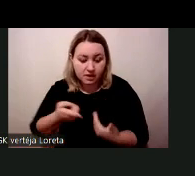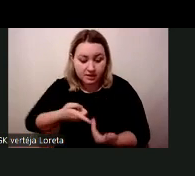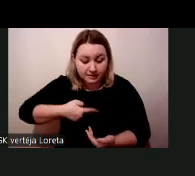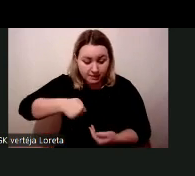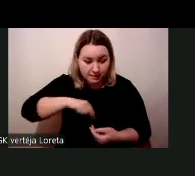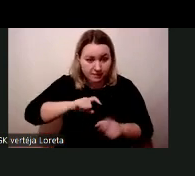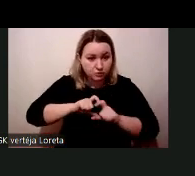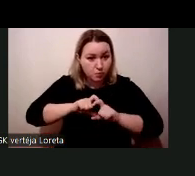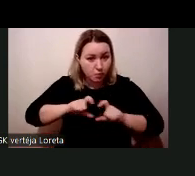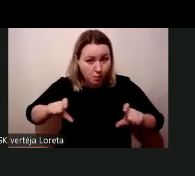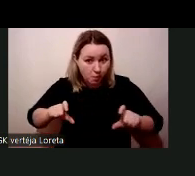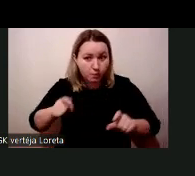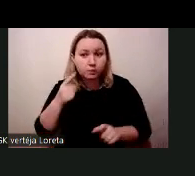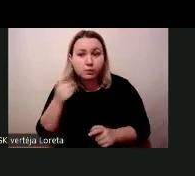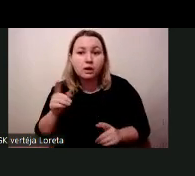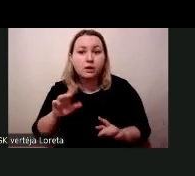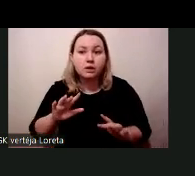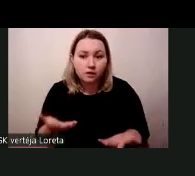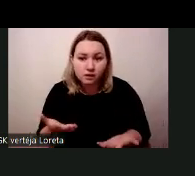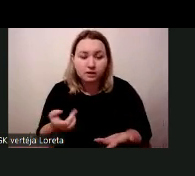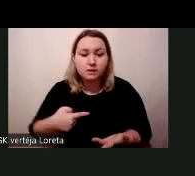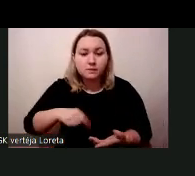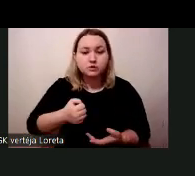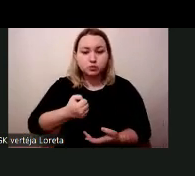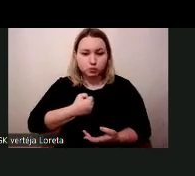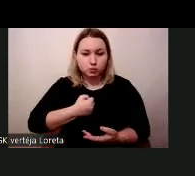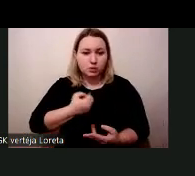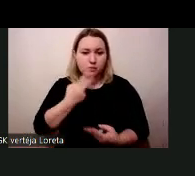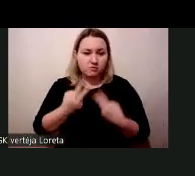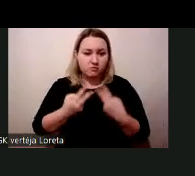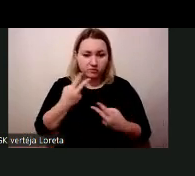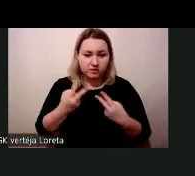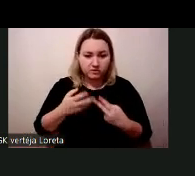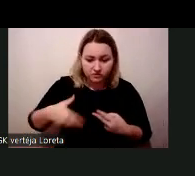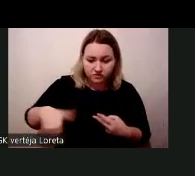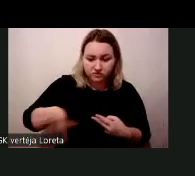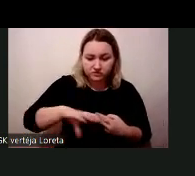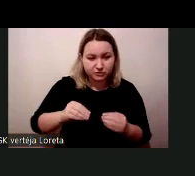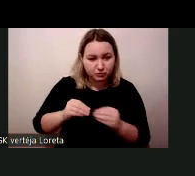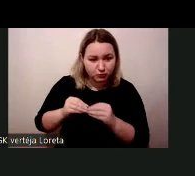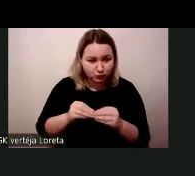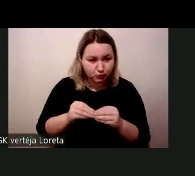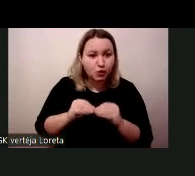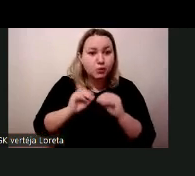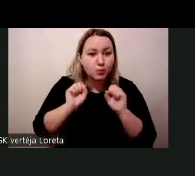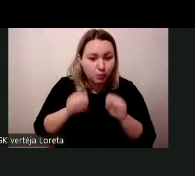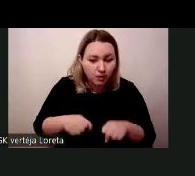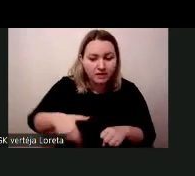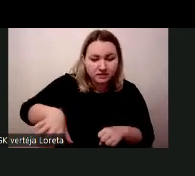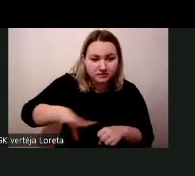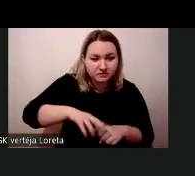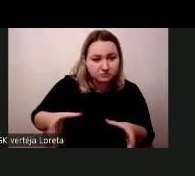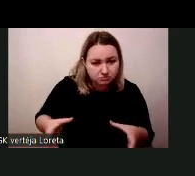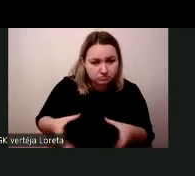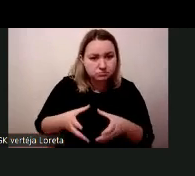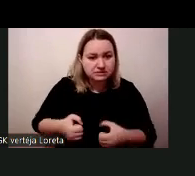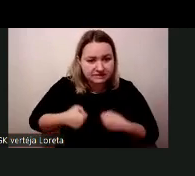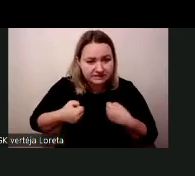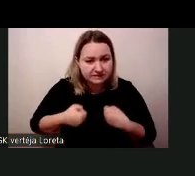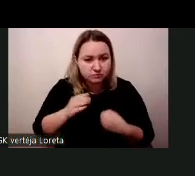nusprendėme, kad mes turime viziją, dėl kurios visi sutarėme, kad iš tikrųjų bendromis pastangomis, per